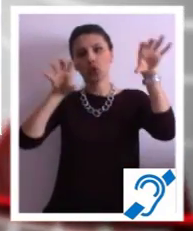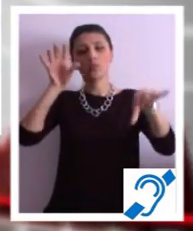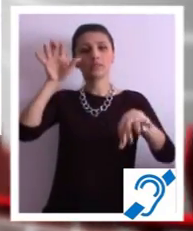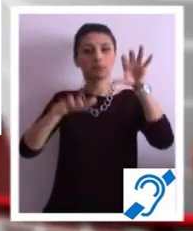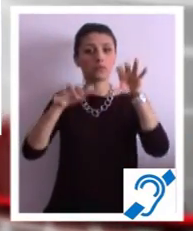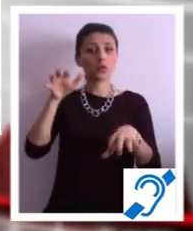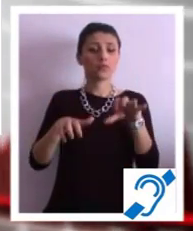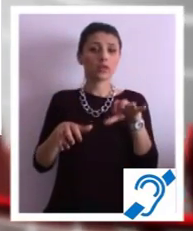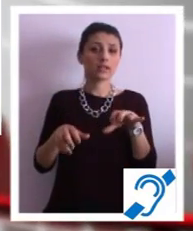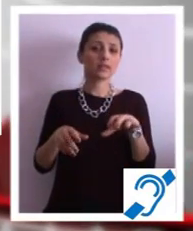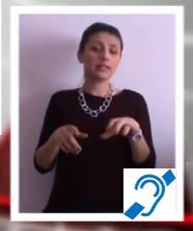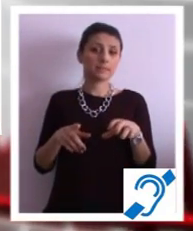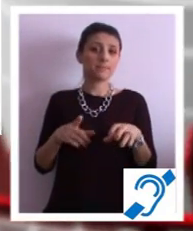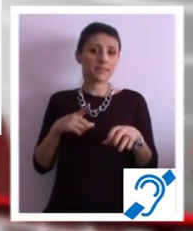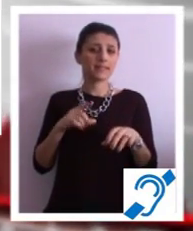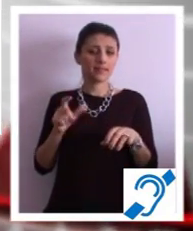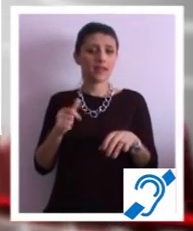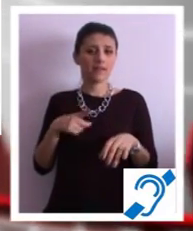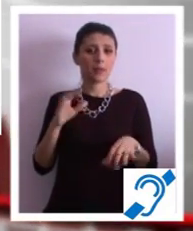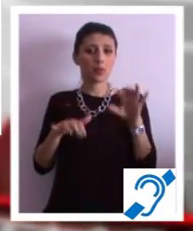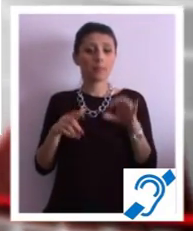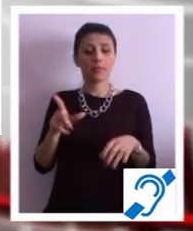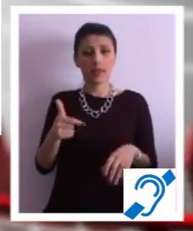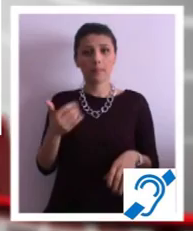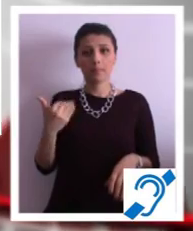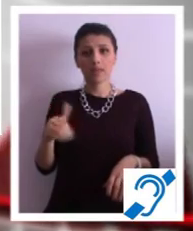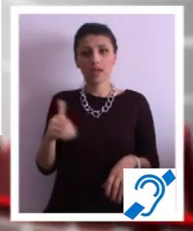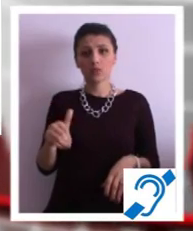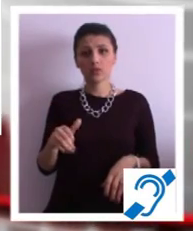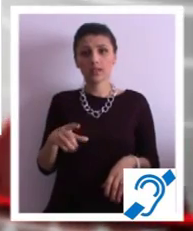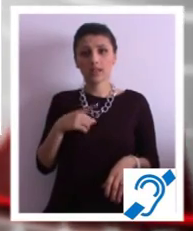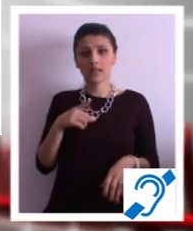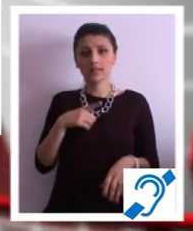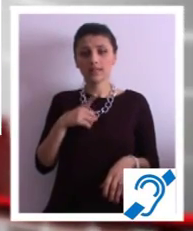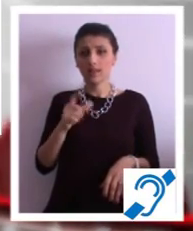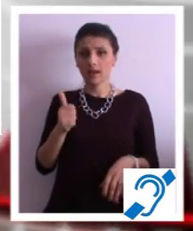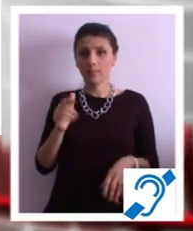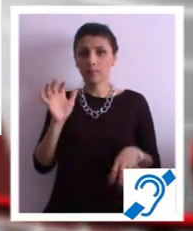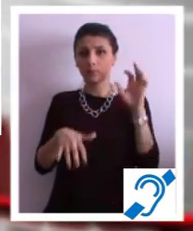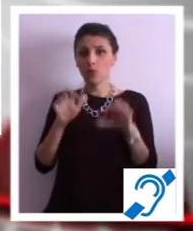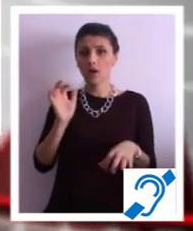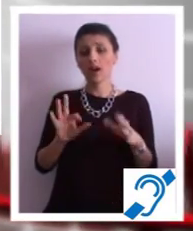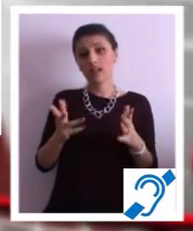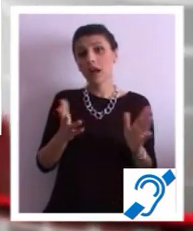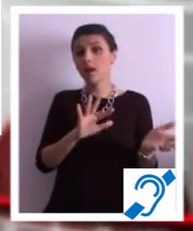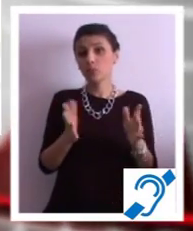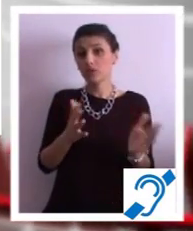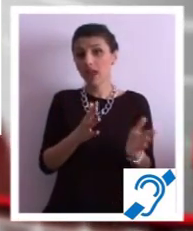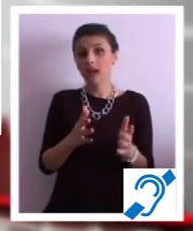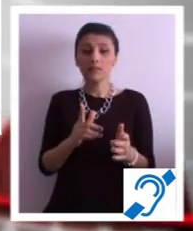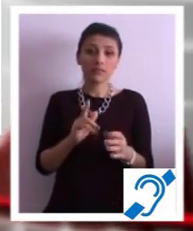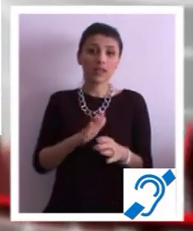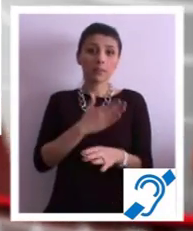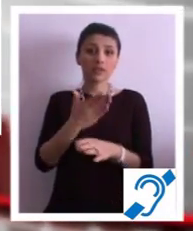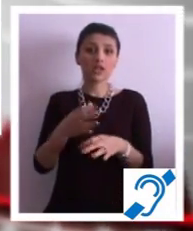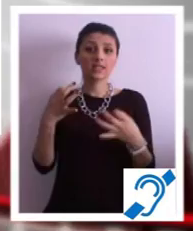precipitațiile destul de izolate. Așadar, miercuri vor fi precipitații care s-ar putea ca punctual să